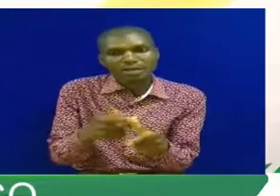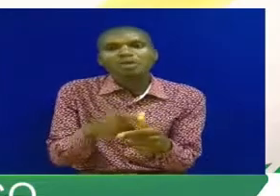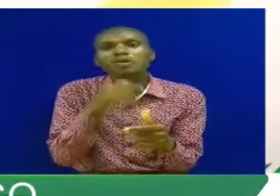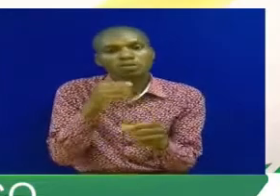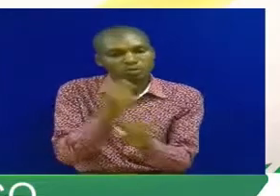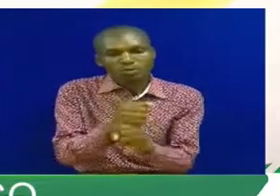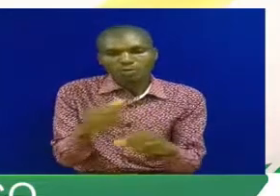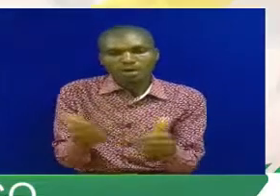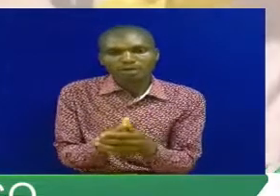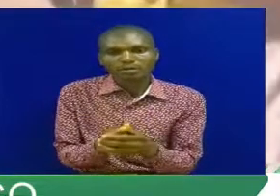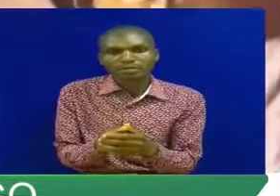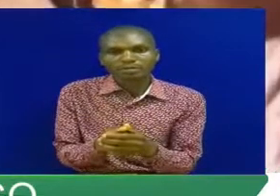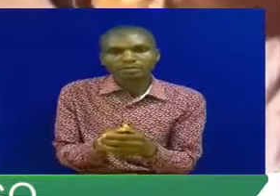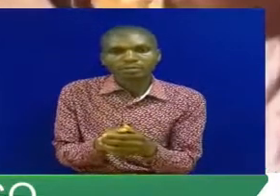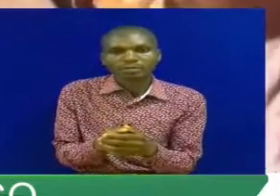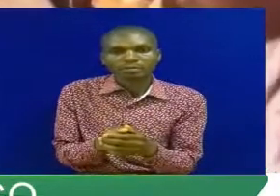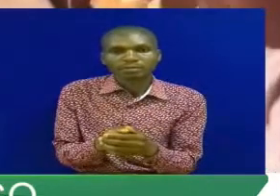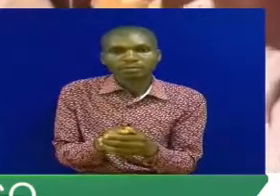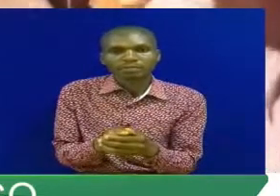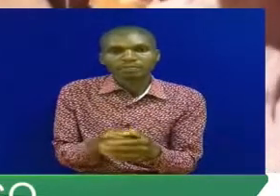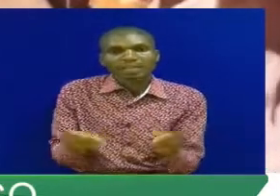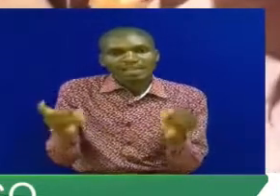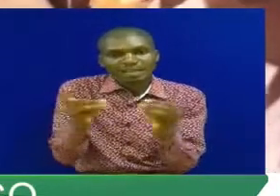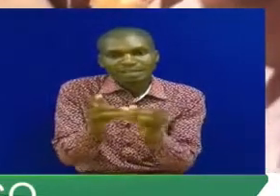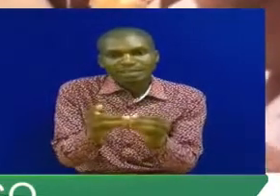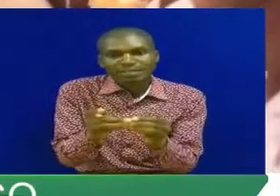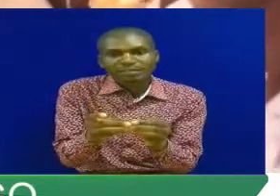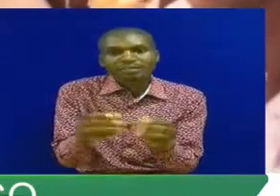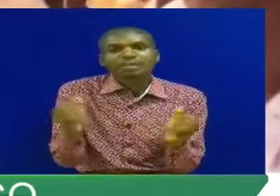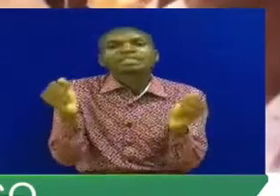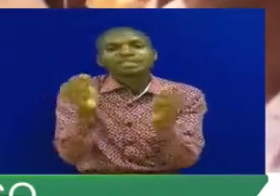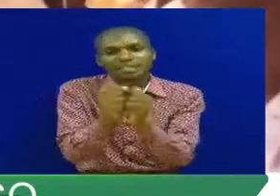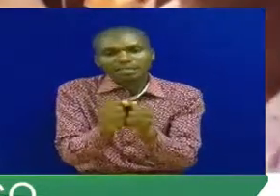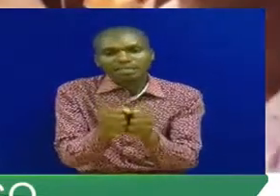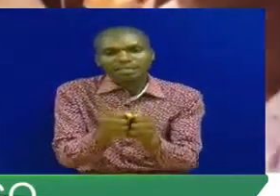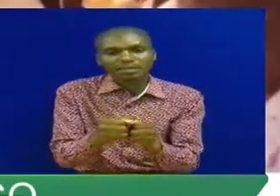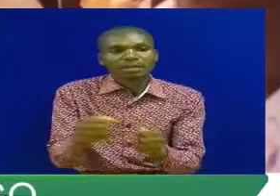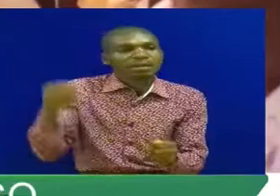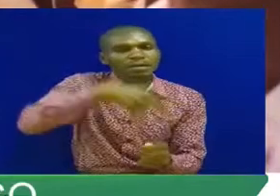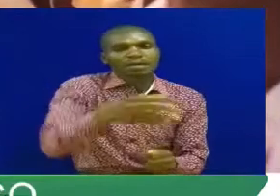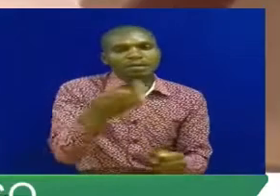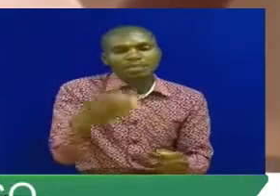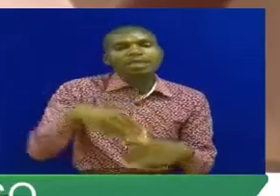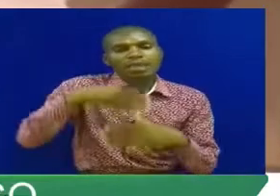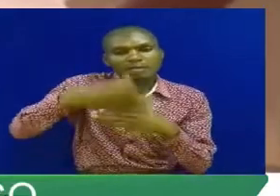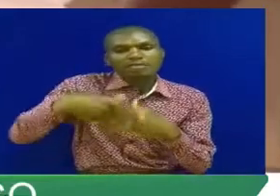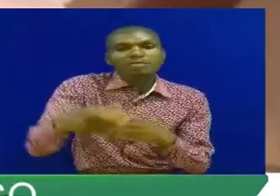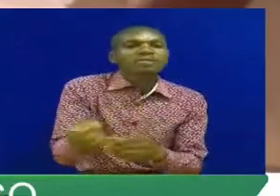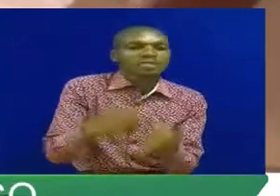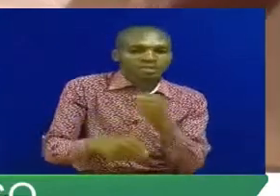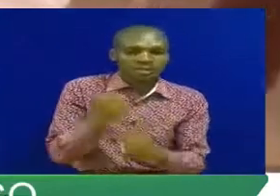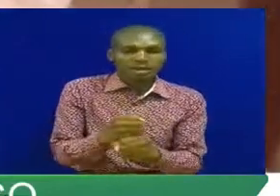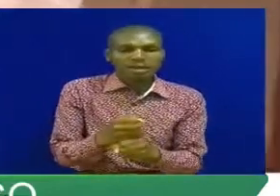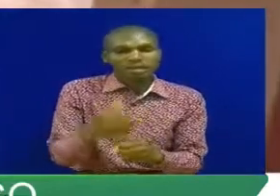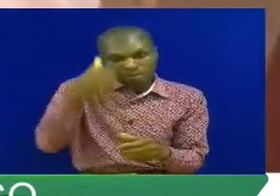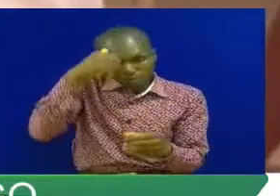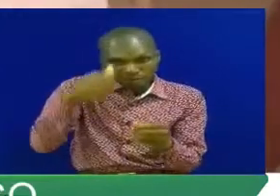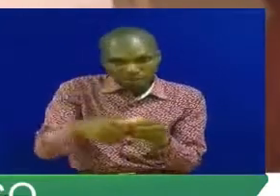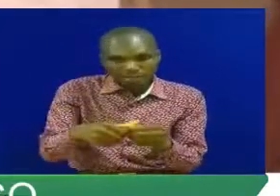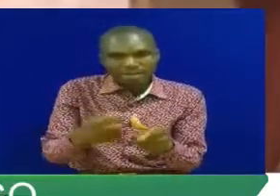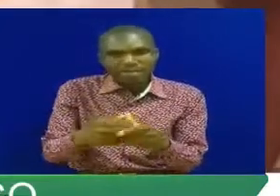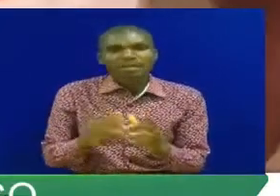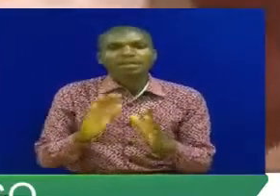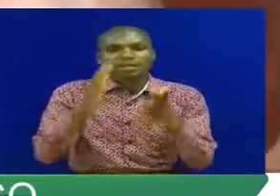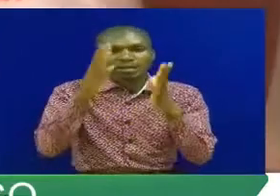ago toherera Chitaliki ikomi omotienyo gata tokero mwaka, neli tukolio kwenyora na gochengera chinyigo gose